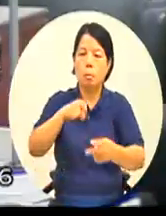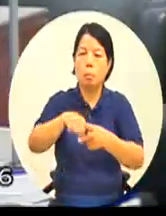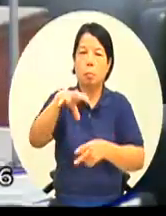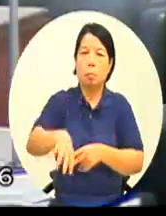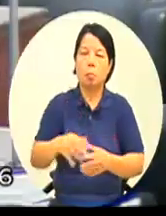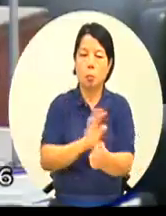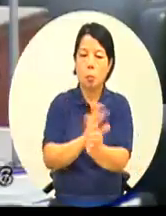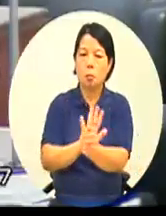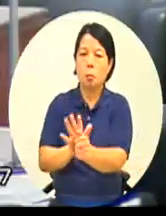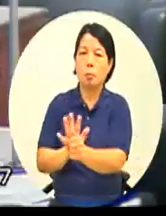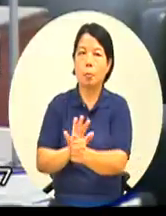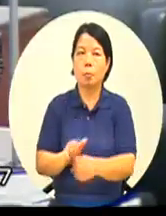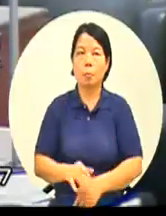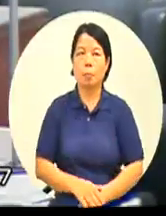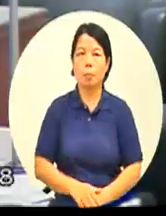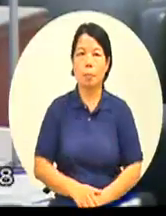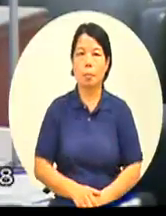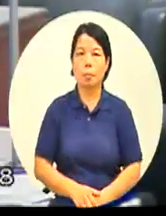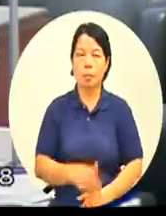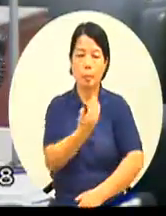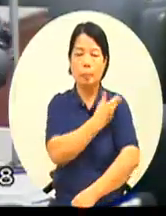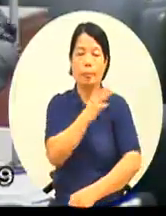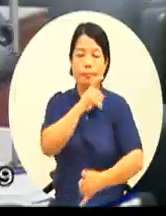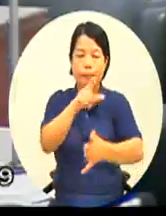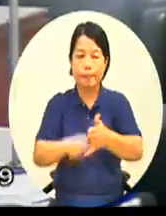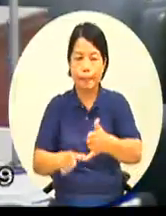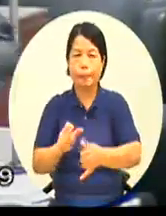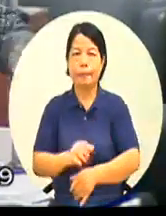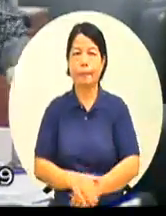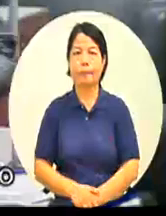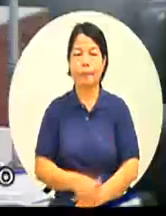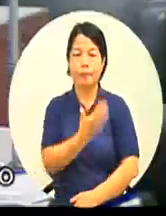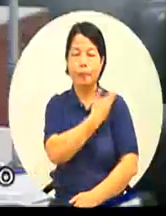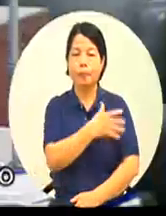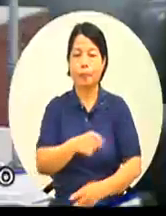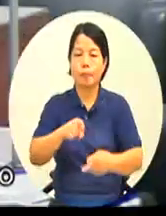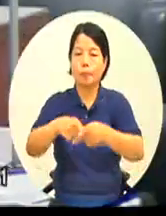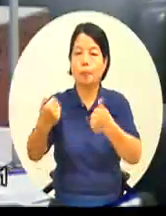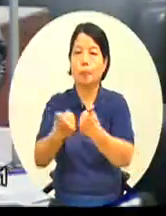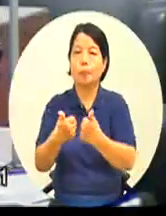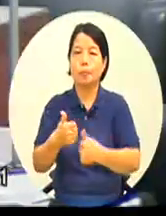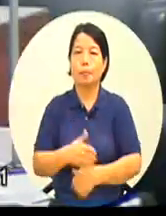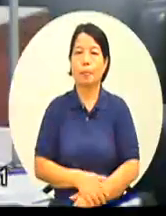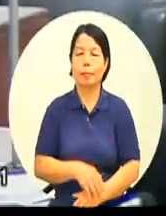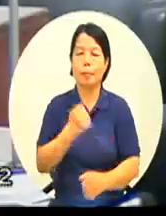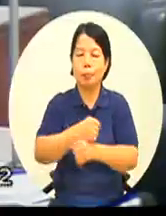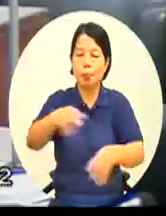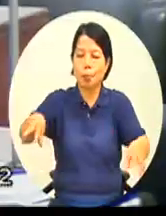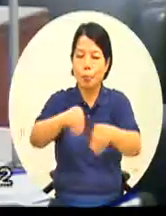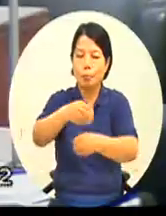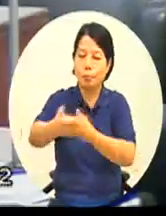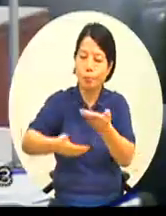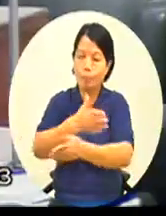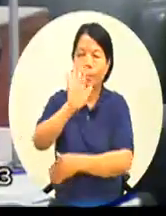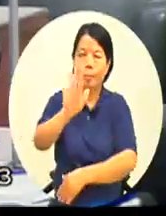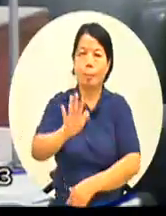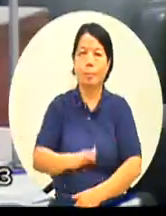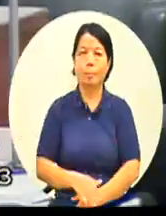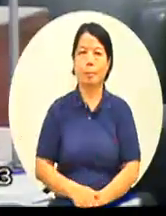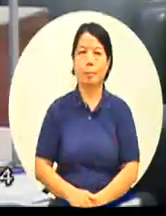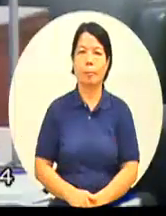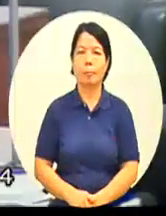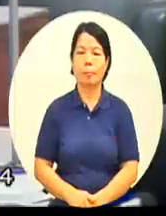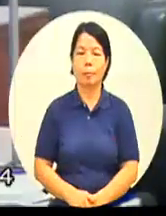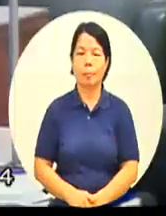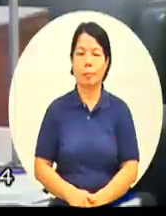务非常多的不管个案也好或者是在工会之间来做协调沟通的角色。那我想今